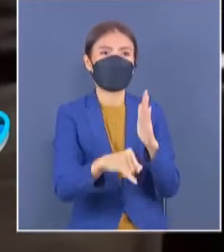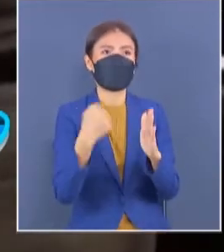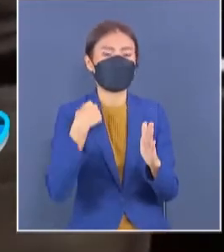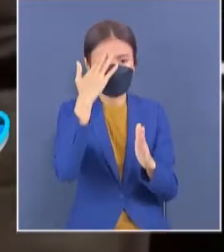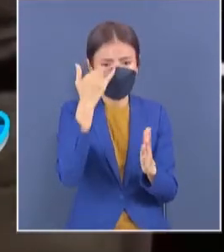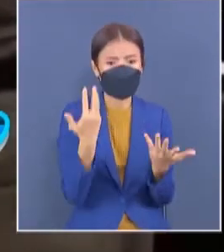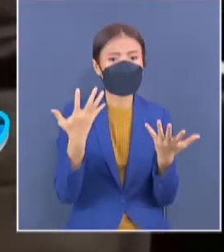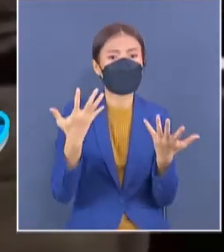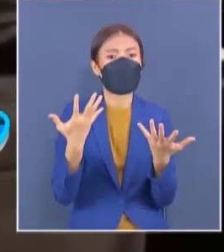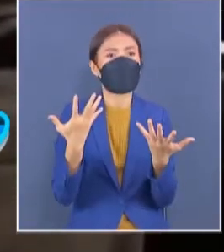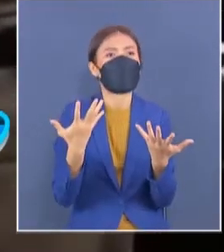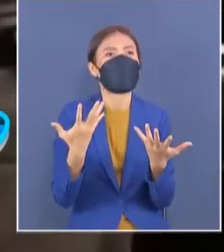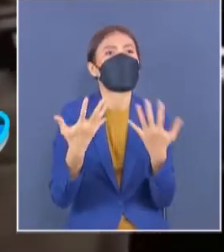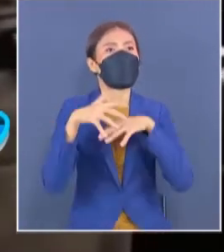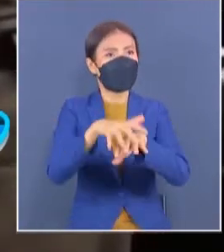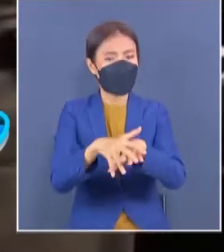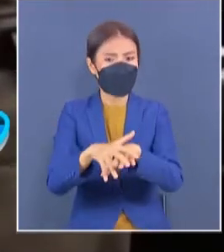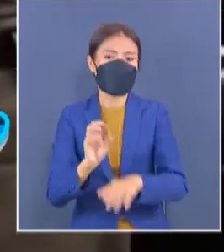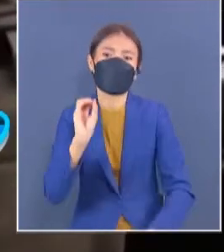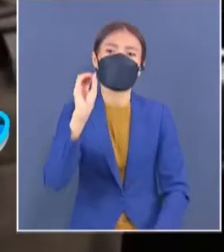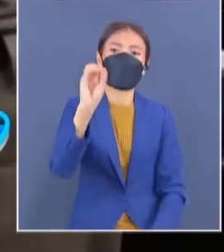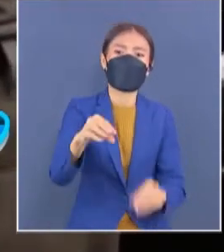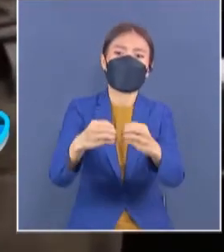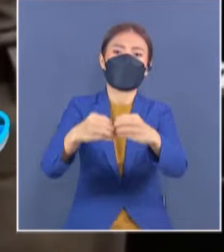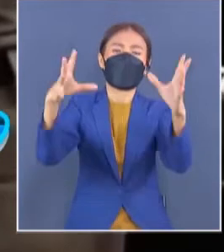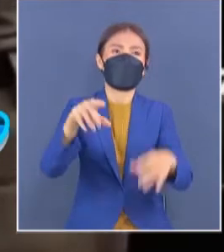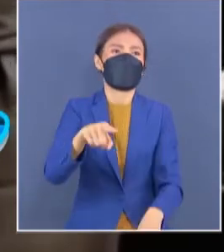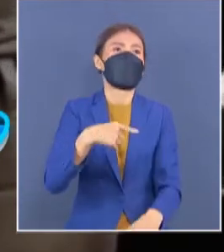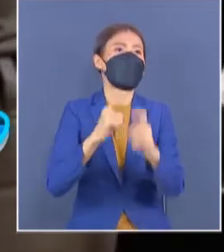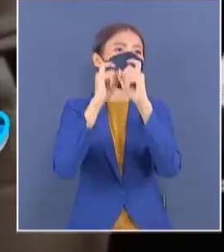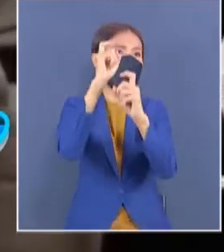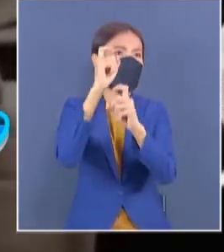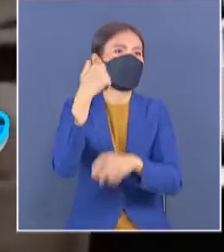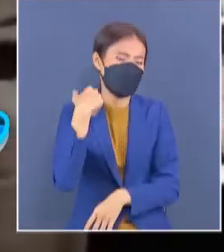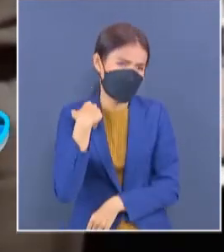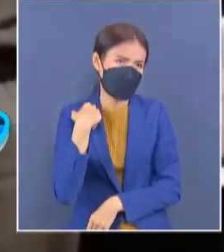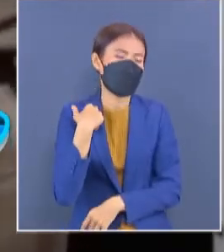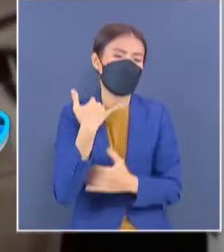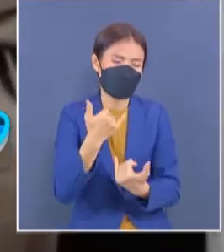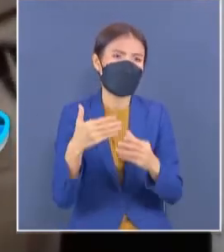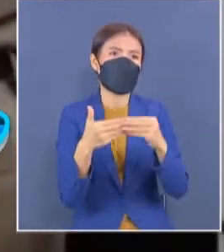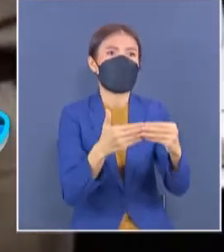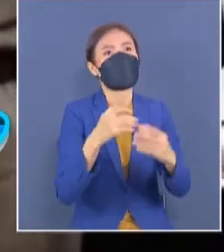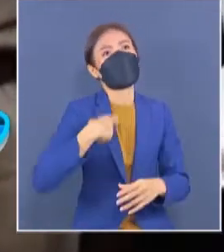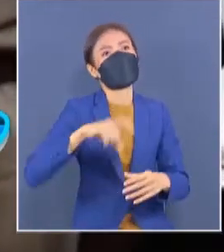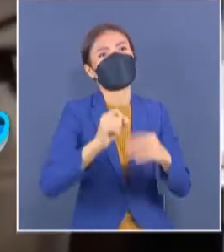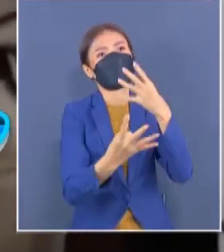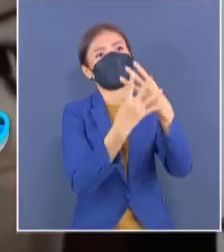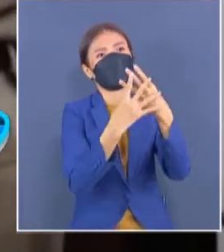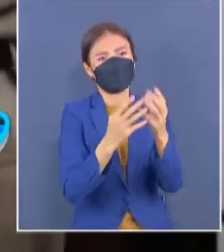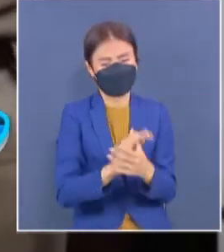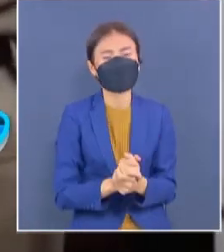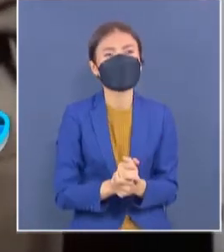ายแก่บุคคลอื่นแล้วก็มีการยื่นฝากขังต่อศาลอาญาไปก่อนหน้านี้แล้ว ครับ ทั้งแฟนสาวแล้วก็ทั้งเพื่อนอีกหนึ่งคนเนี่ยนะครับขณะ